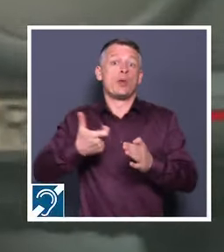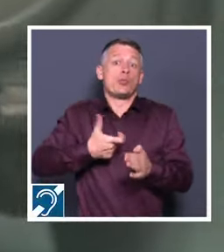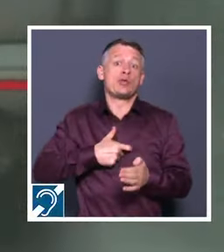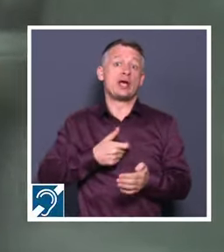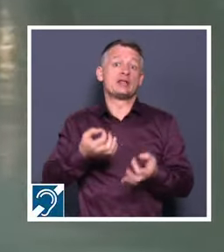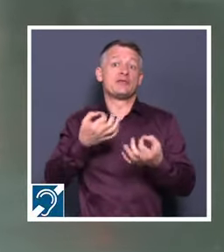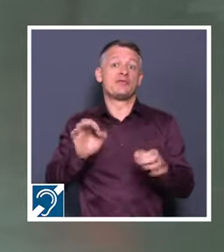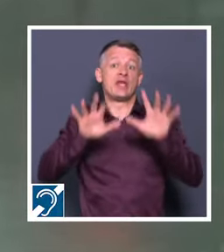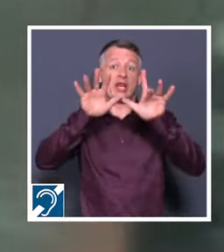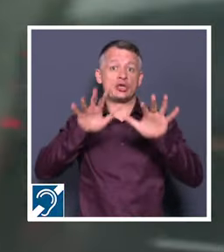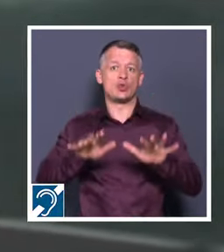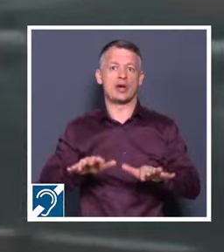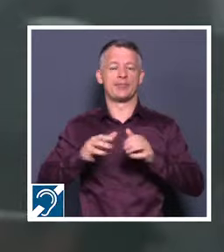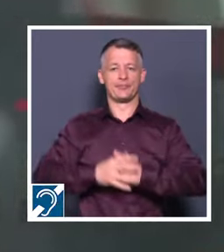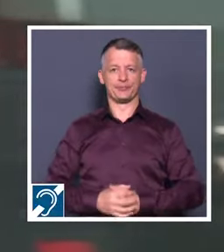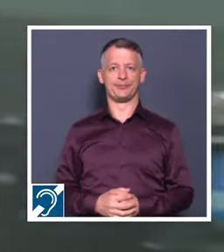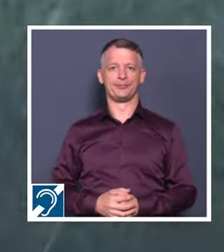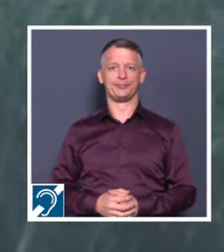ningă.